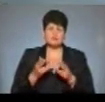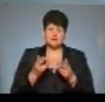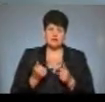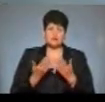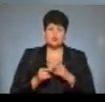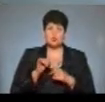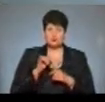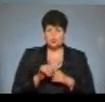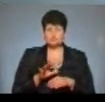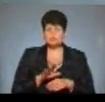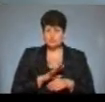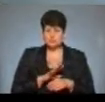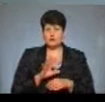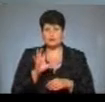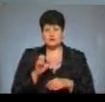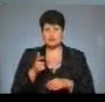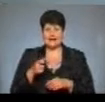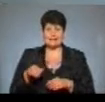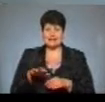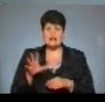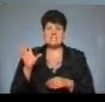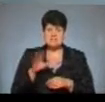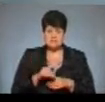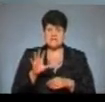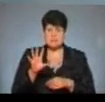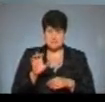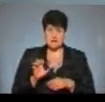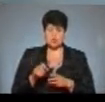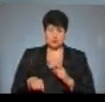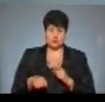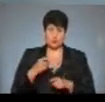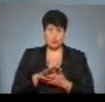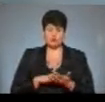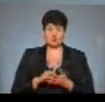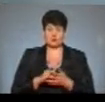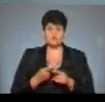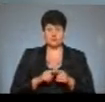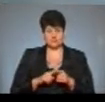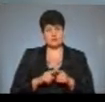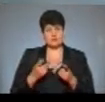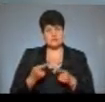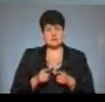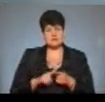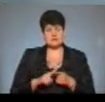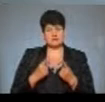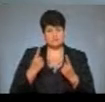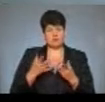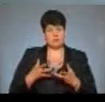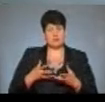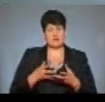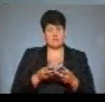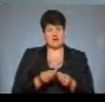воно пройшло, і там 500 гектарів, і всі 500 пошкоджено, це суттєво і впливає